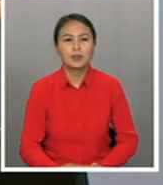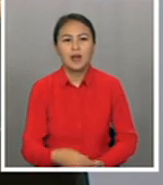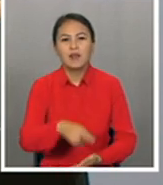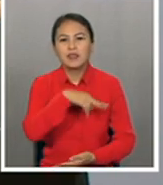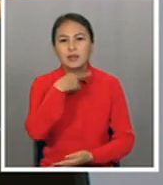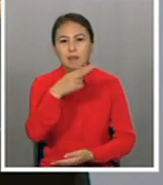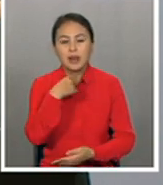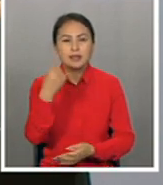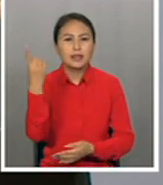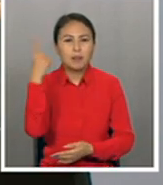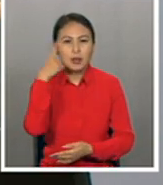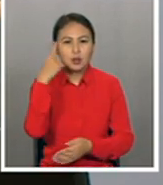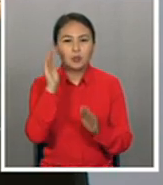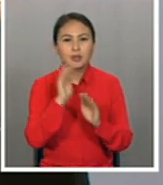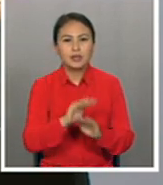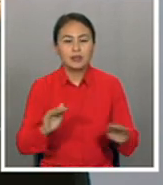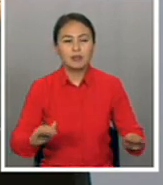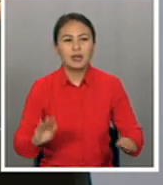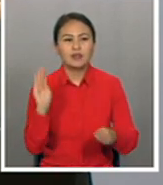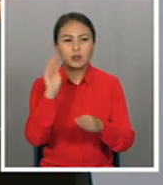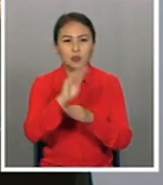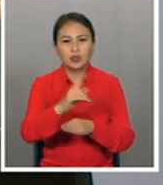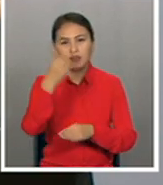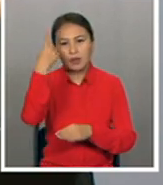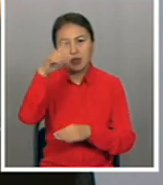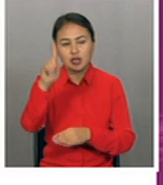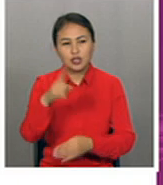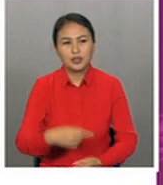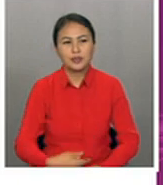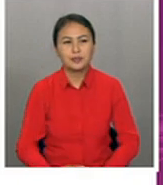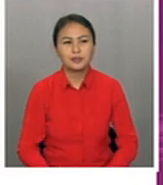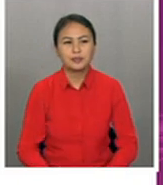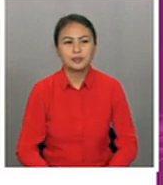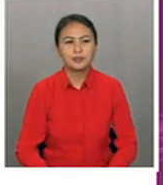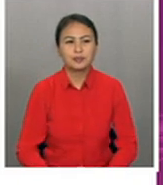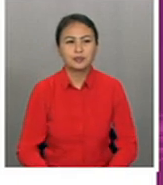Внимательно подумайте, ребята, включите воображение.